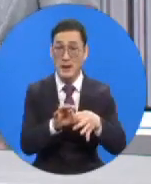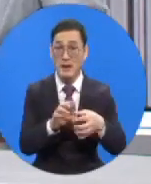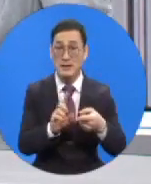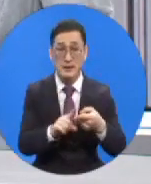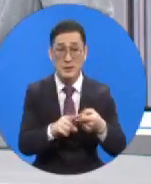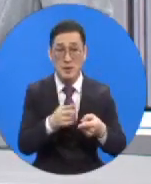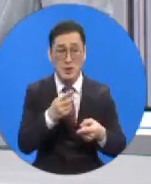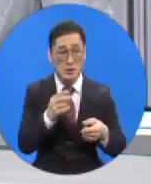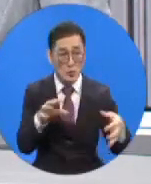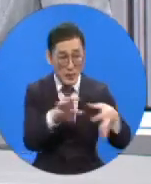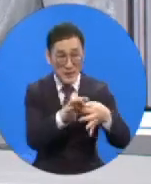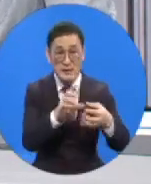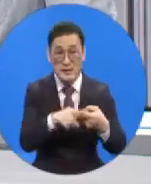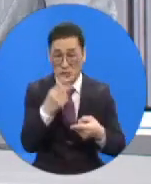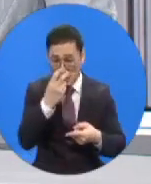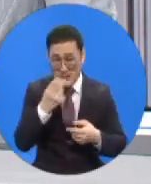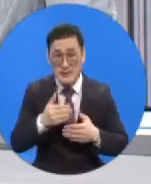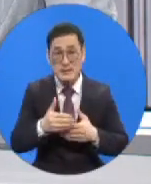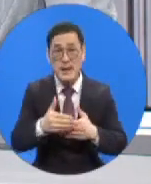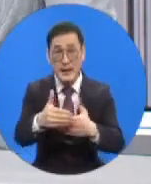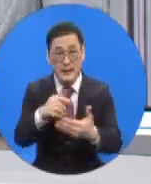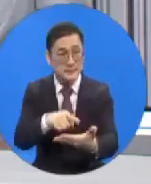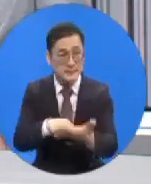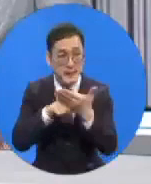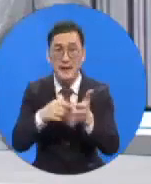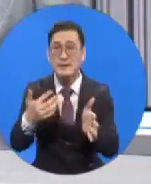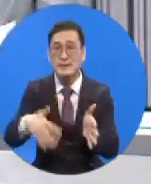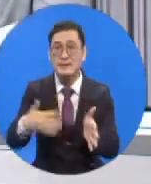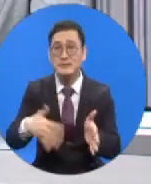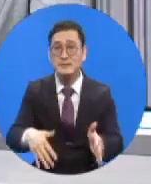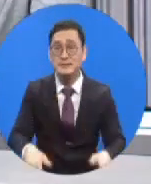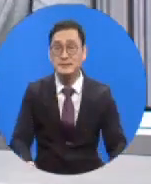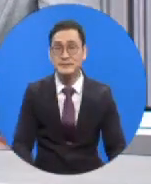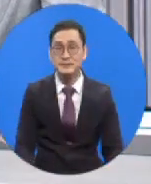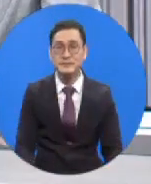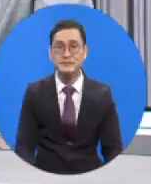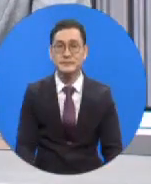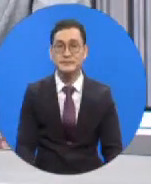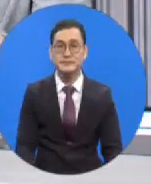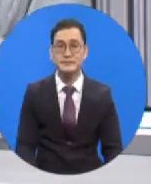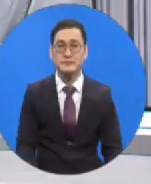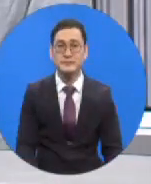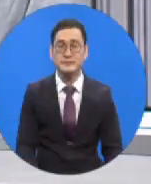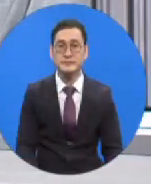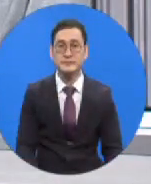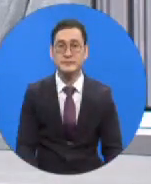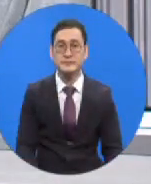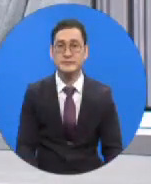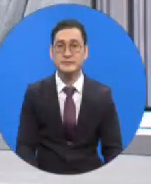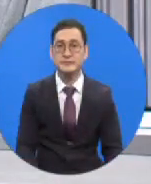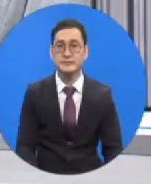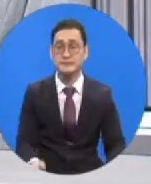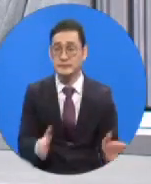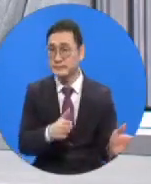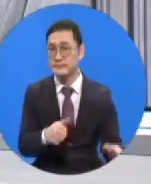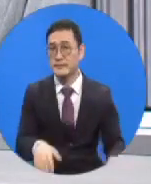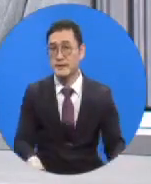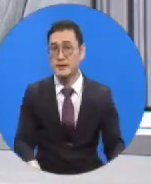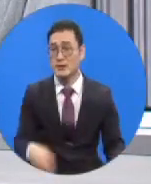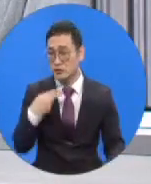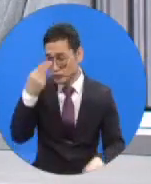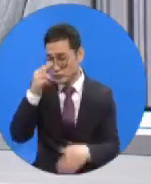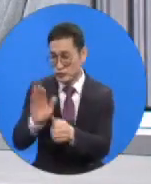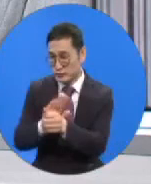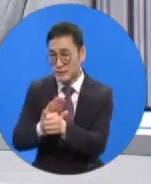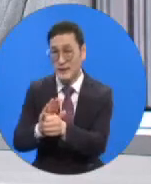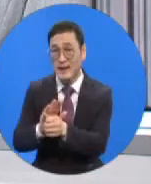어떻게 진행되고 있다는 얘기는 아직 나온 게 없는데 반면에 지금 얘기하신 이 검사 접대 의혹 관련해서는 이미 지목된 검사